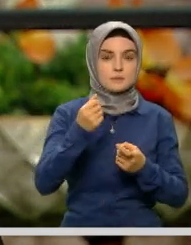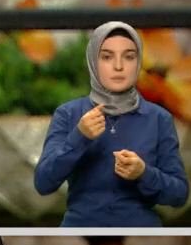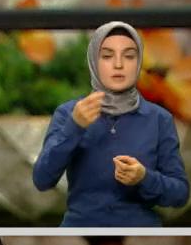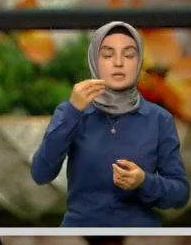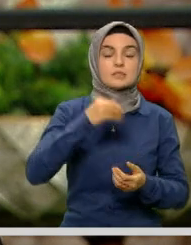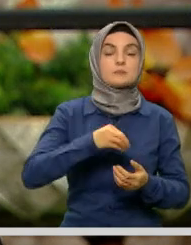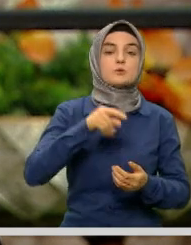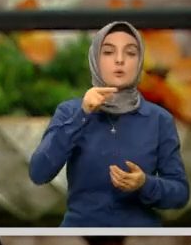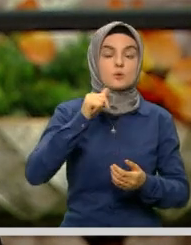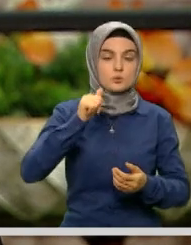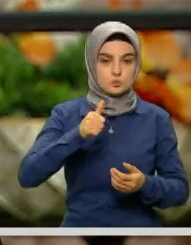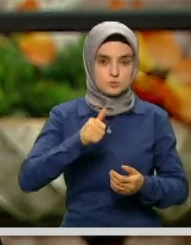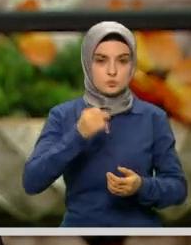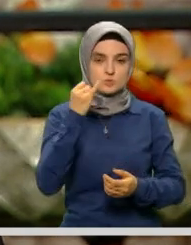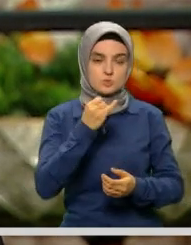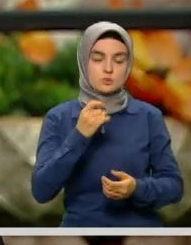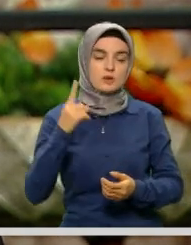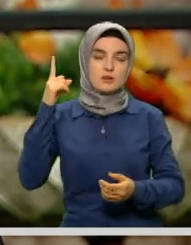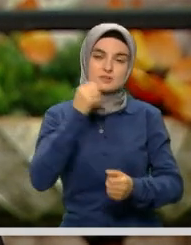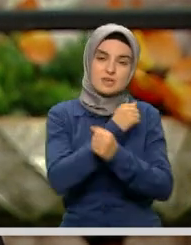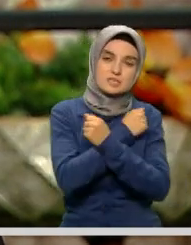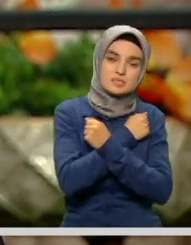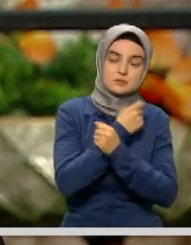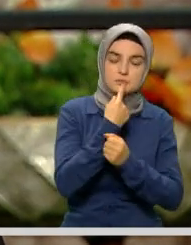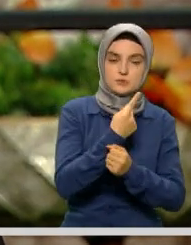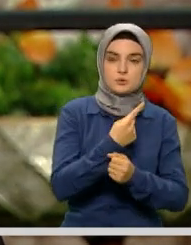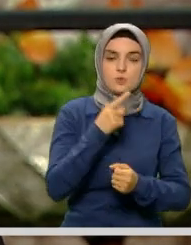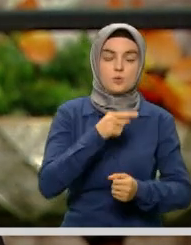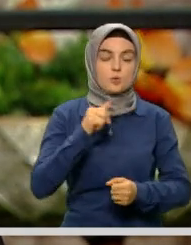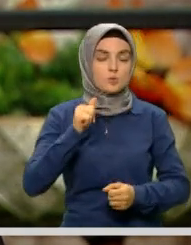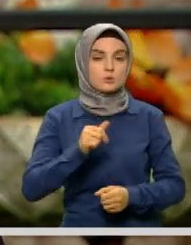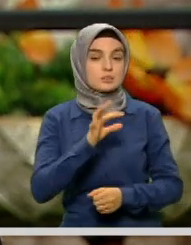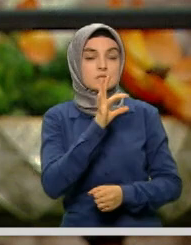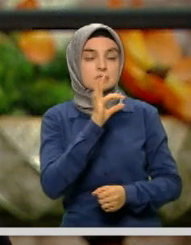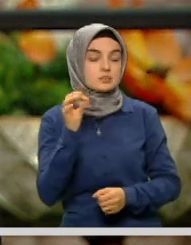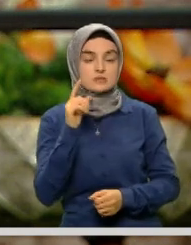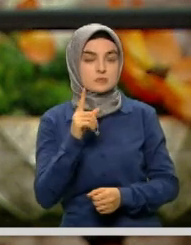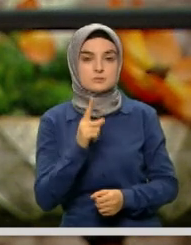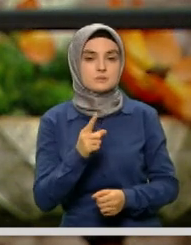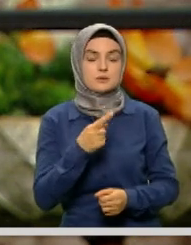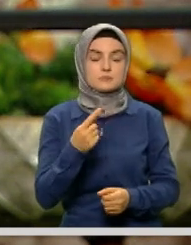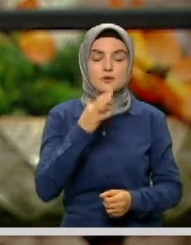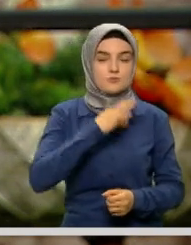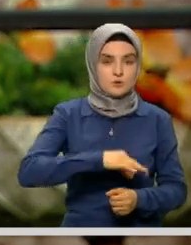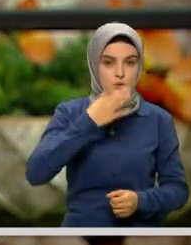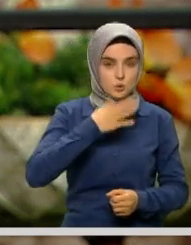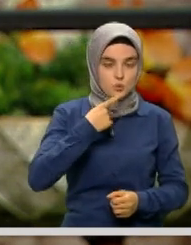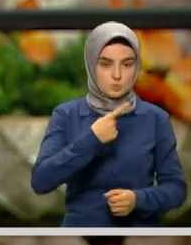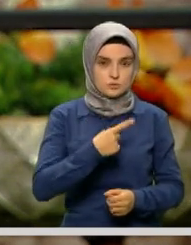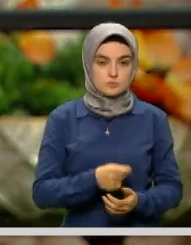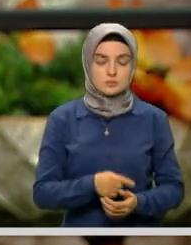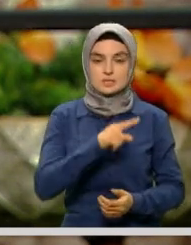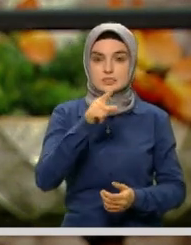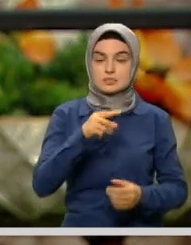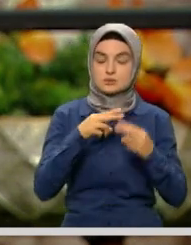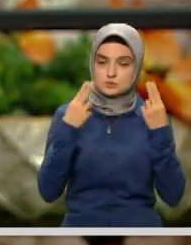günün şerrinden Allah'a sığının. Çünkü o gün diyor hiç kimse, yani hiçbir şey fayda etmeyecek ona. Siz